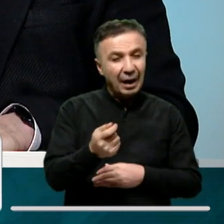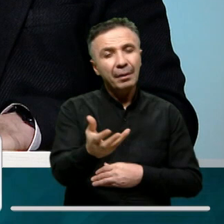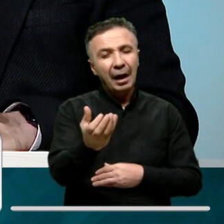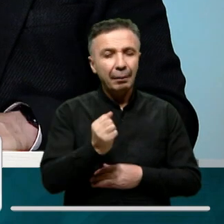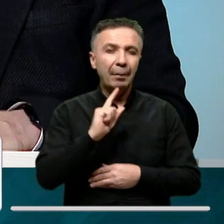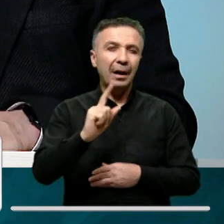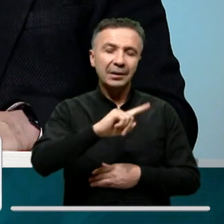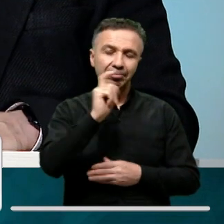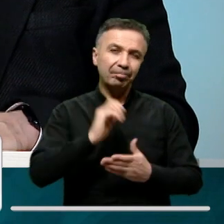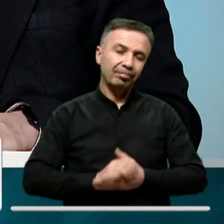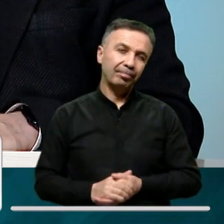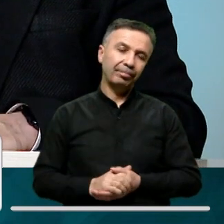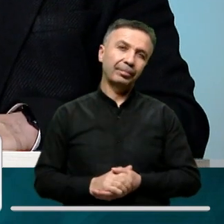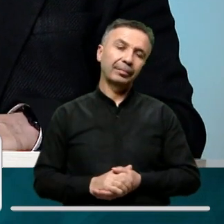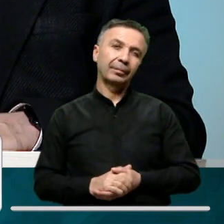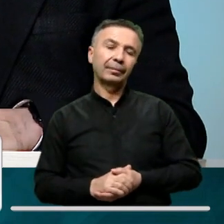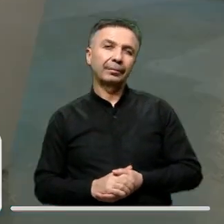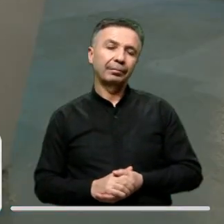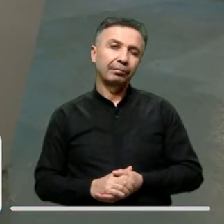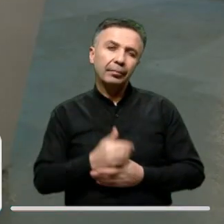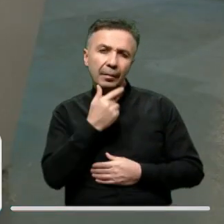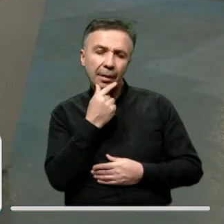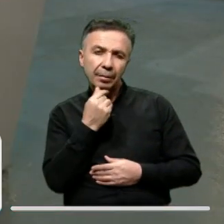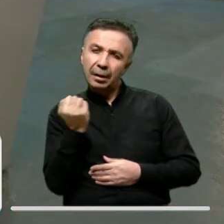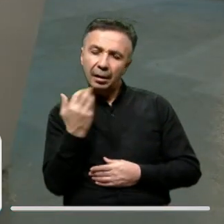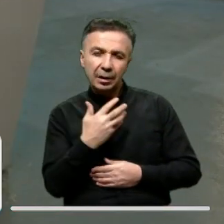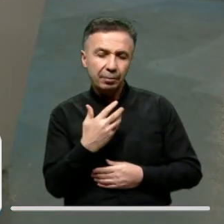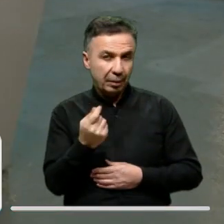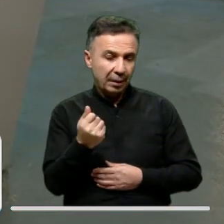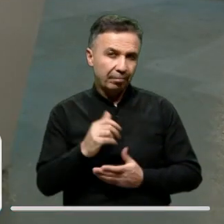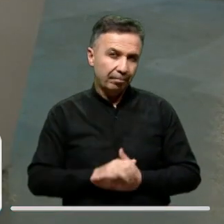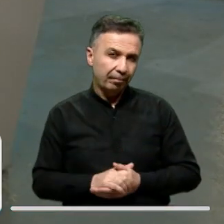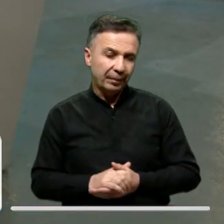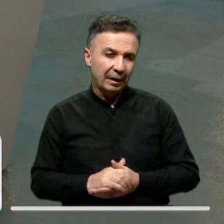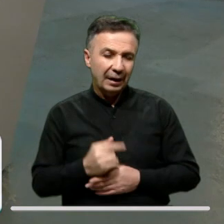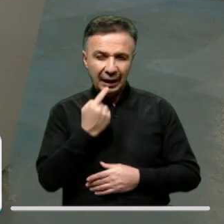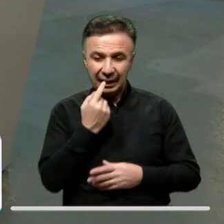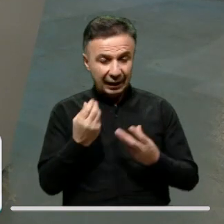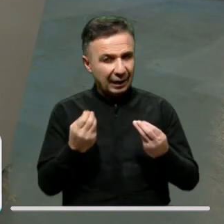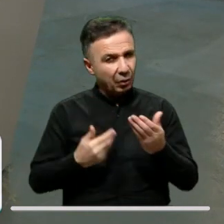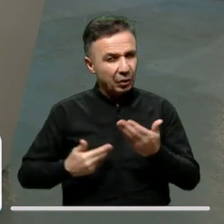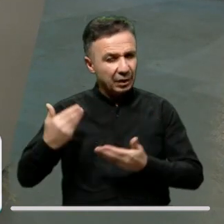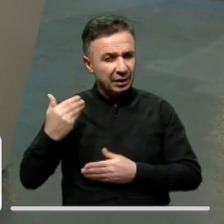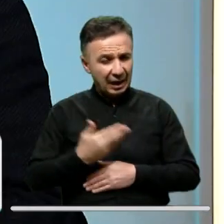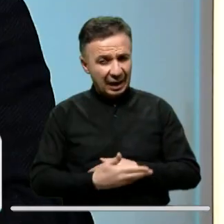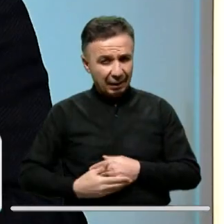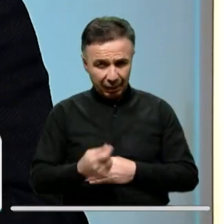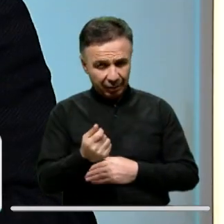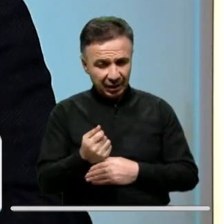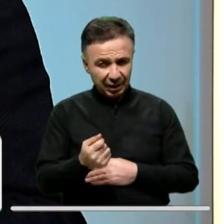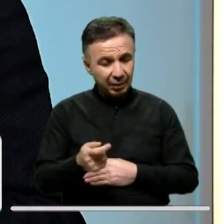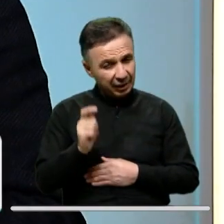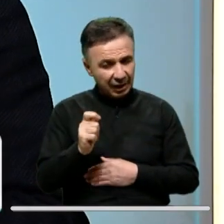Tabii acaba ne kadar oldu diye de düşünüyorum. Yani çok yıllar önceki bir ekmek fiyatını mı, yoksa